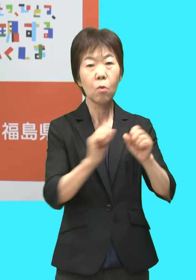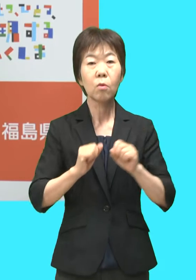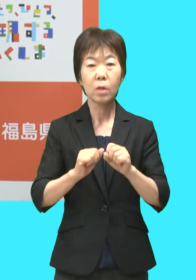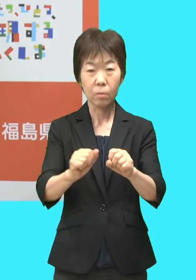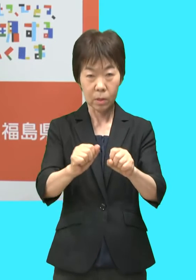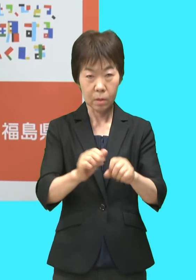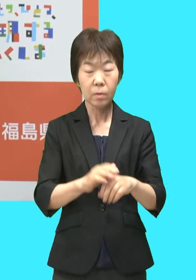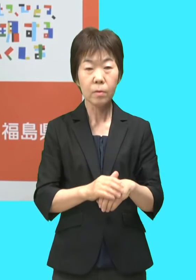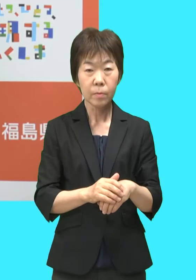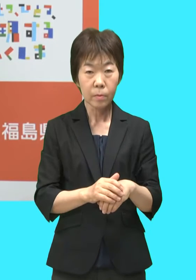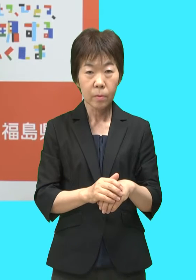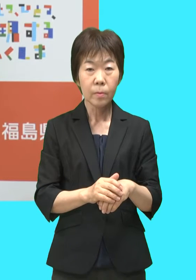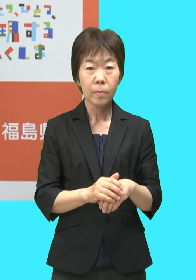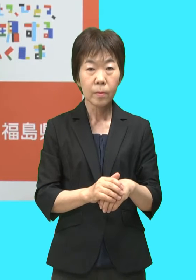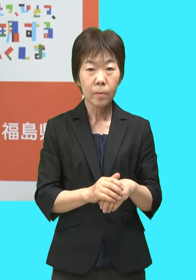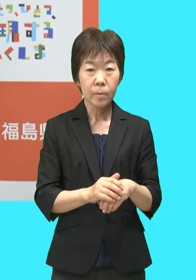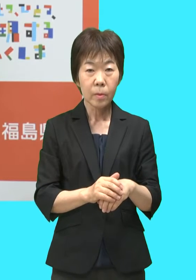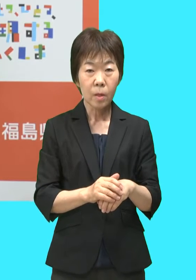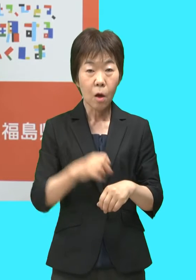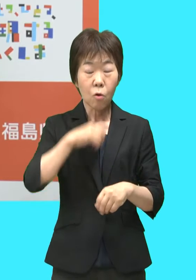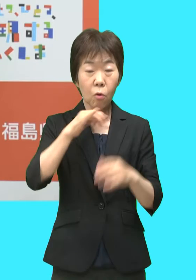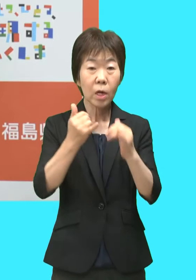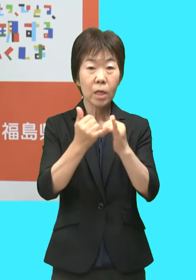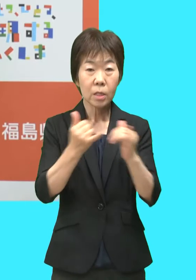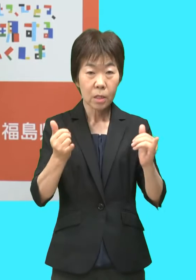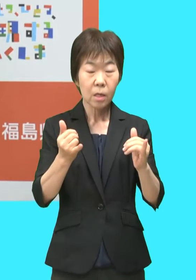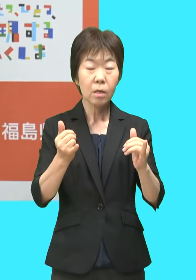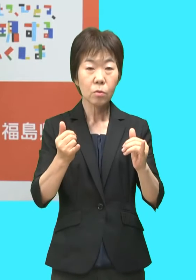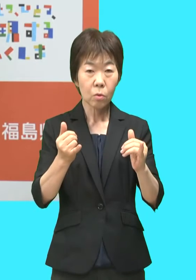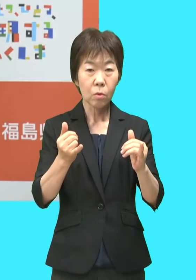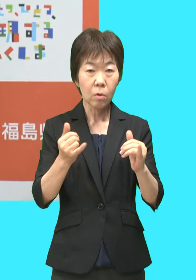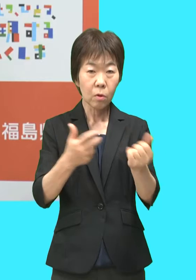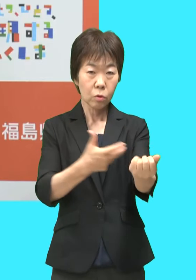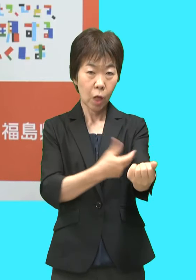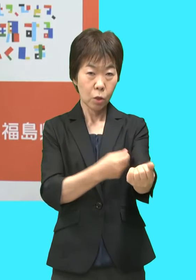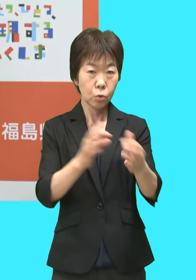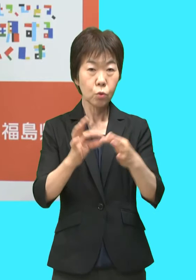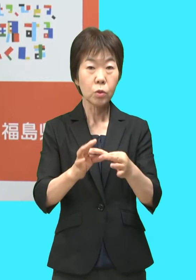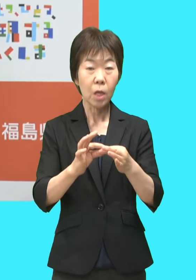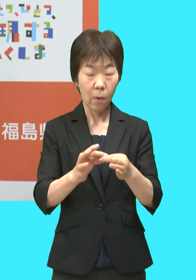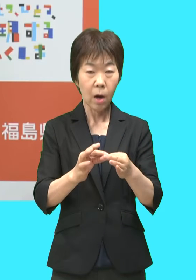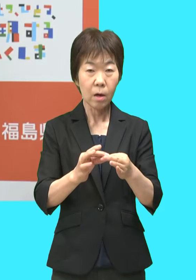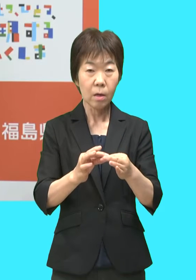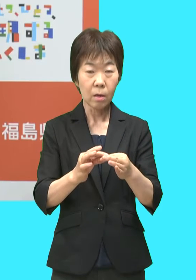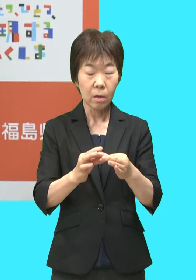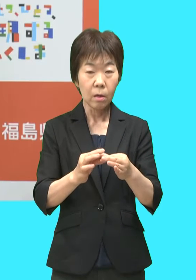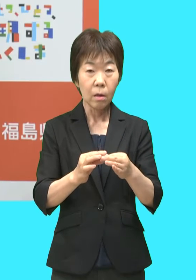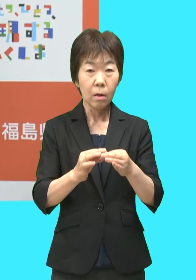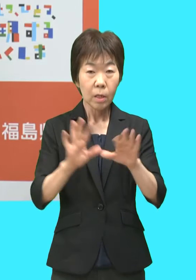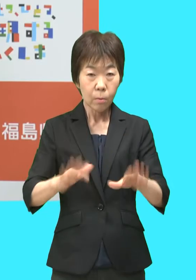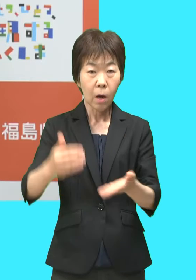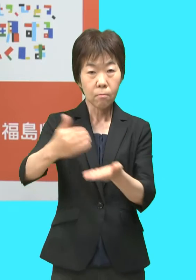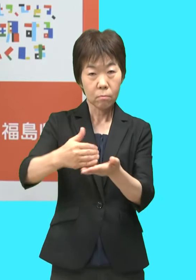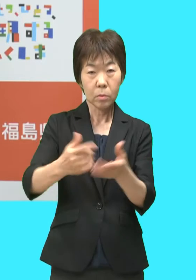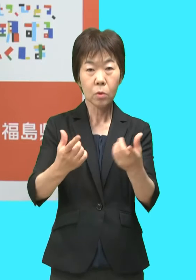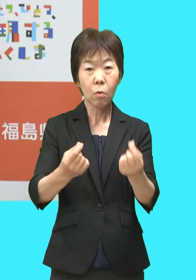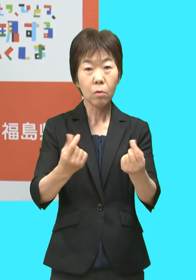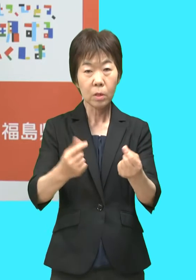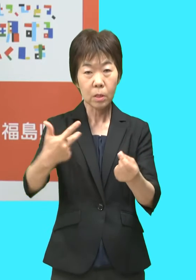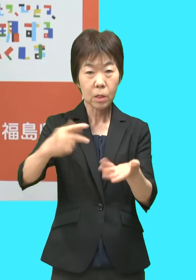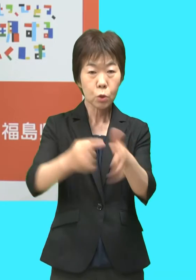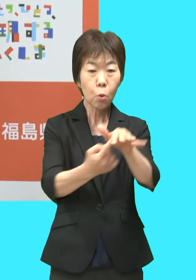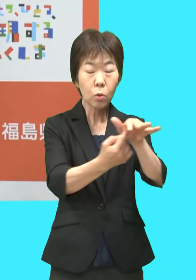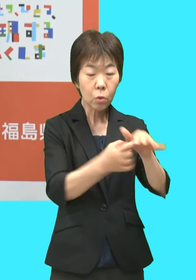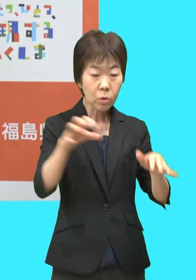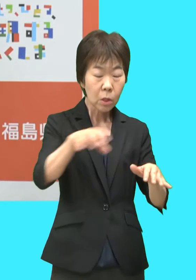ります。で、まずこの高齢者の接種でありますがこれも今お話があったとおり各市町村